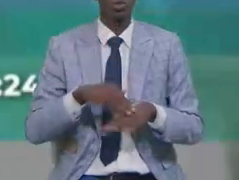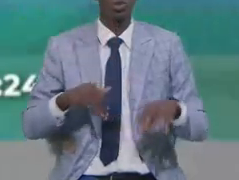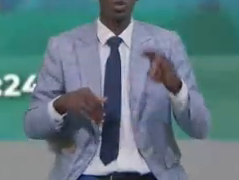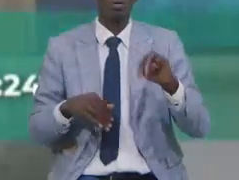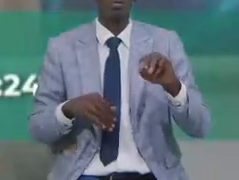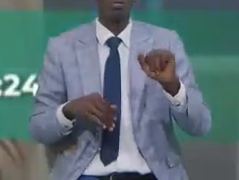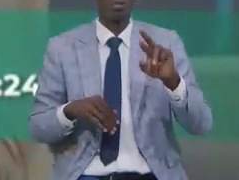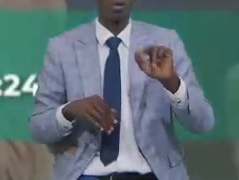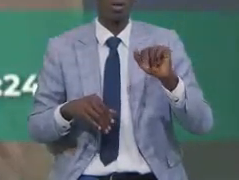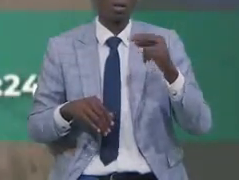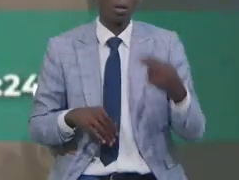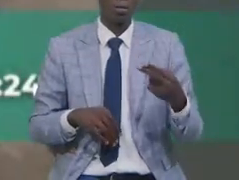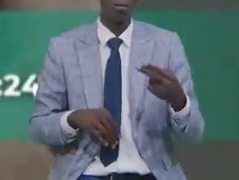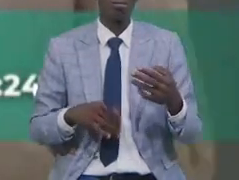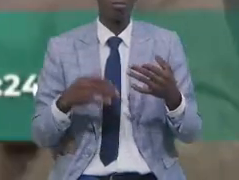Mara.